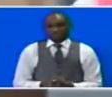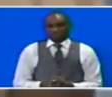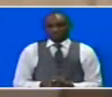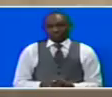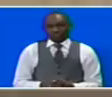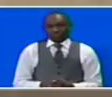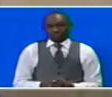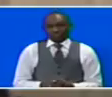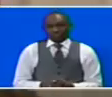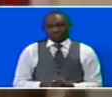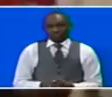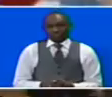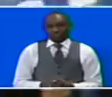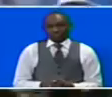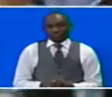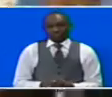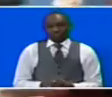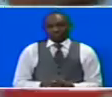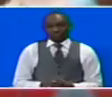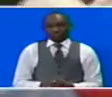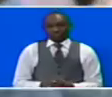Zipapa. Zipapa.